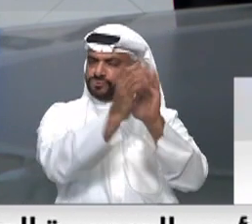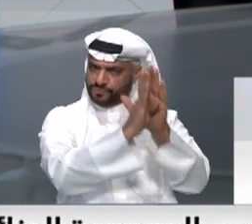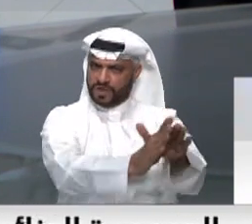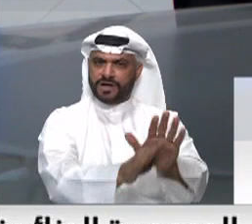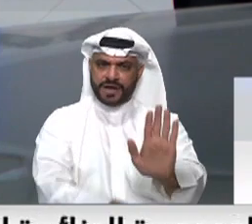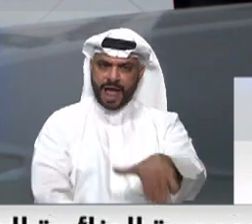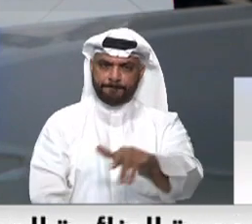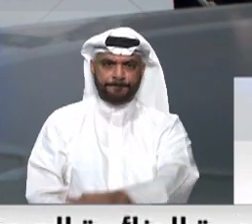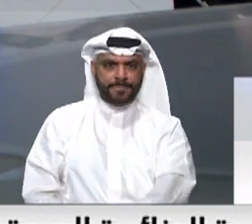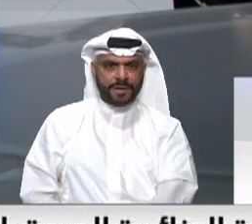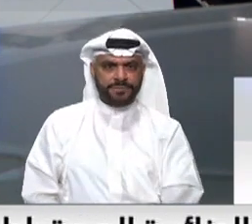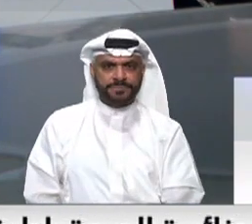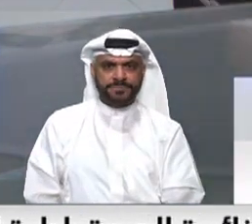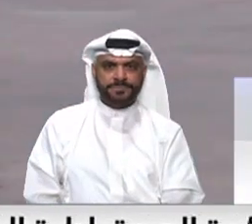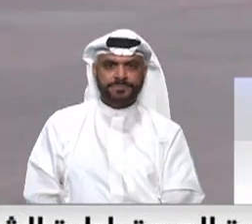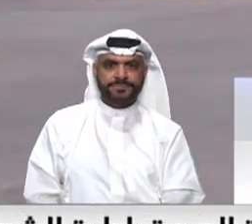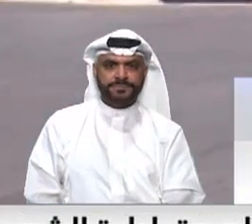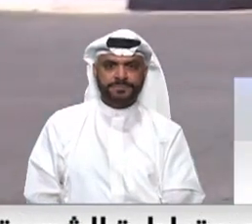في غزة.